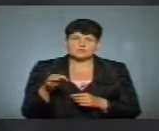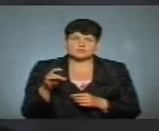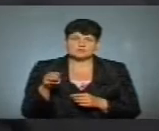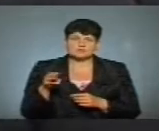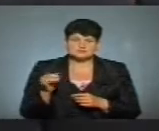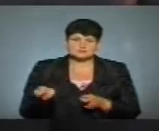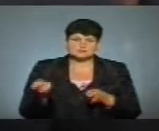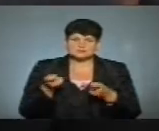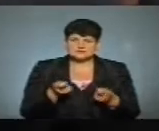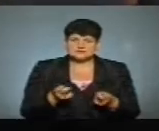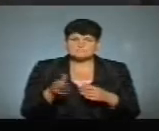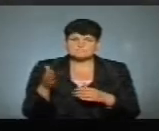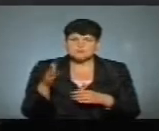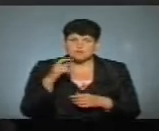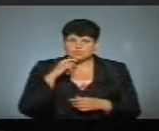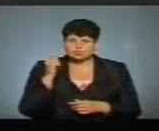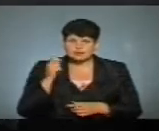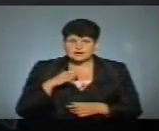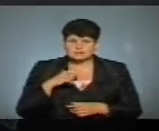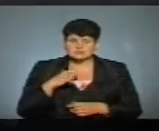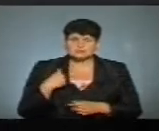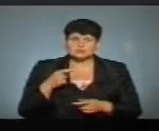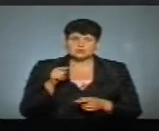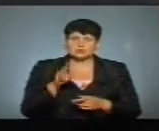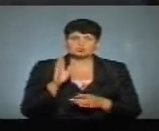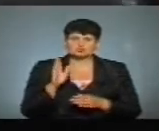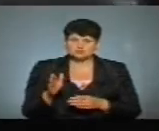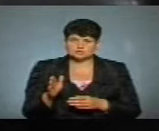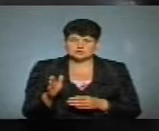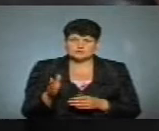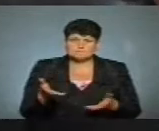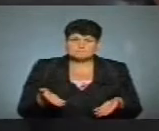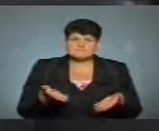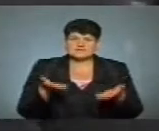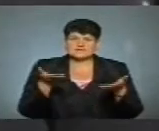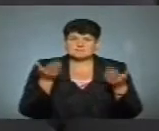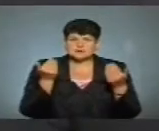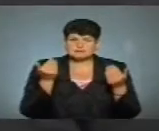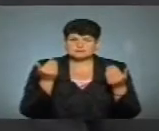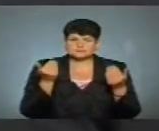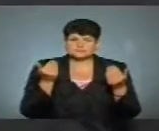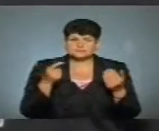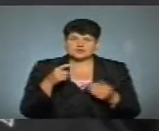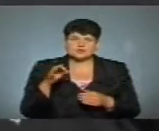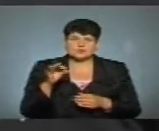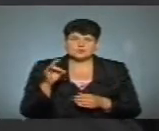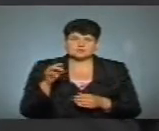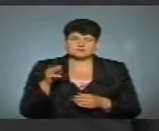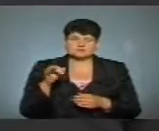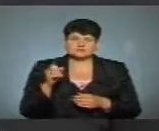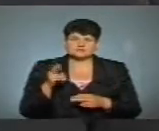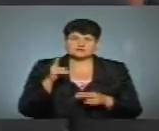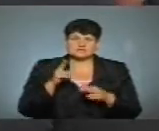веземо прапор України, ми його будемо підіймати на Хортиці в